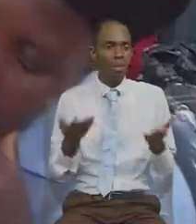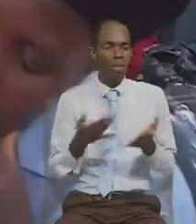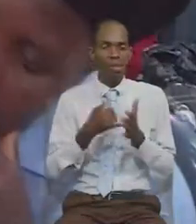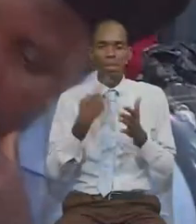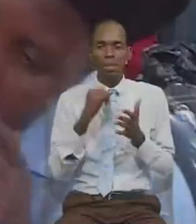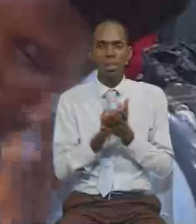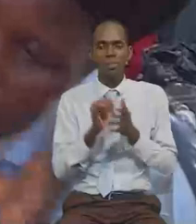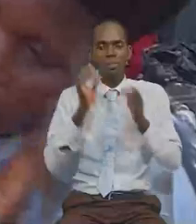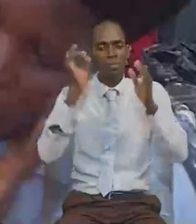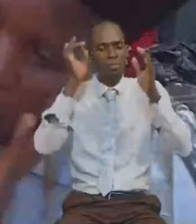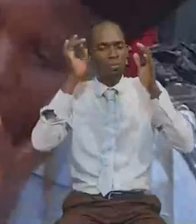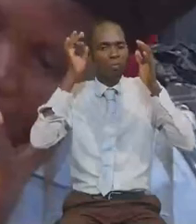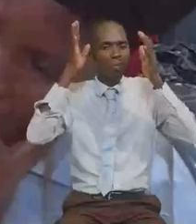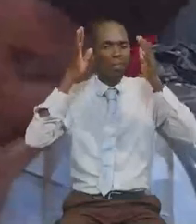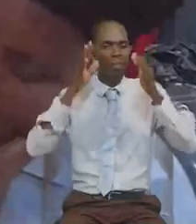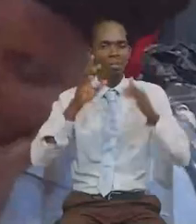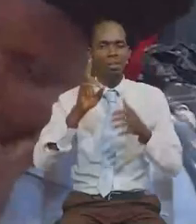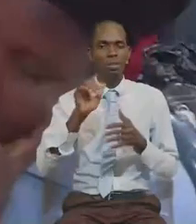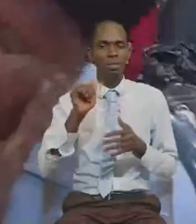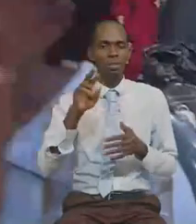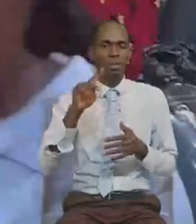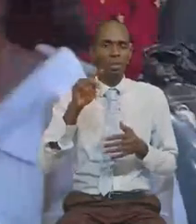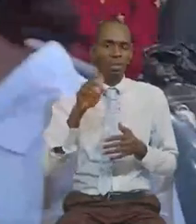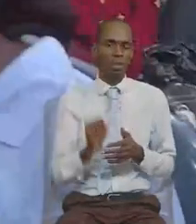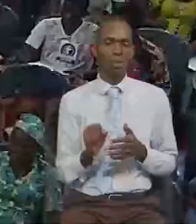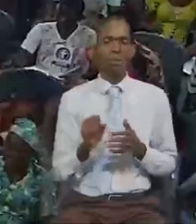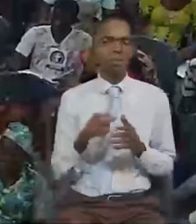enflammé. La victoire est venue.